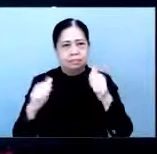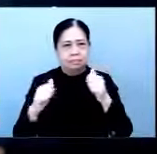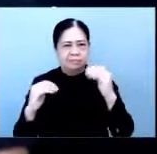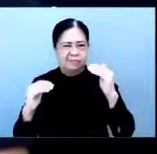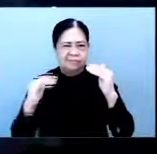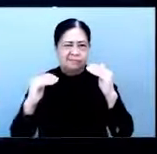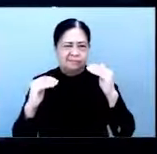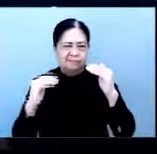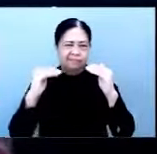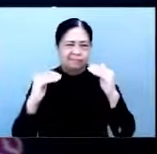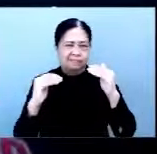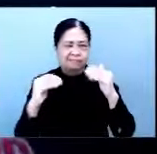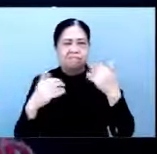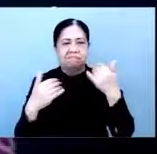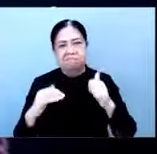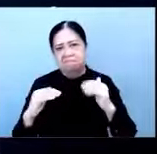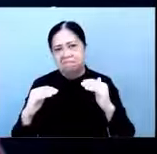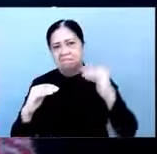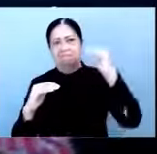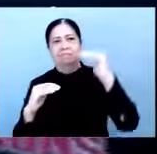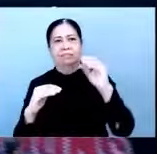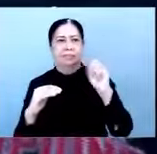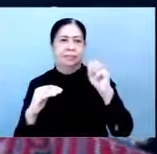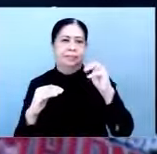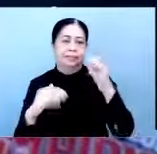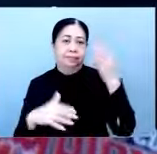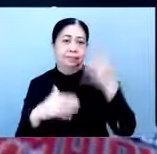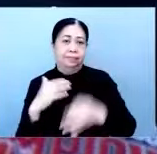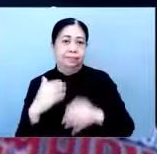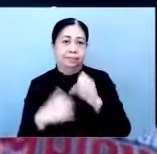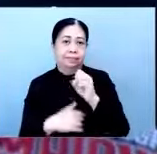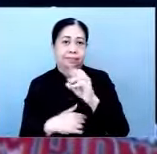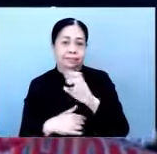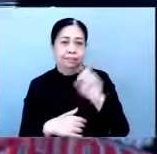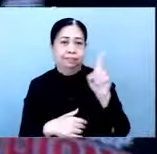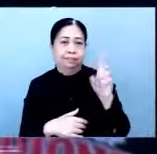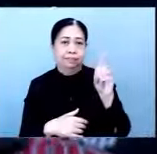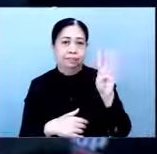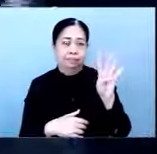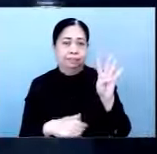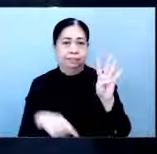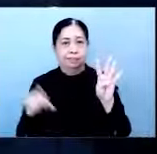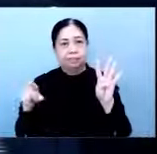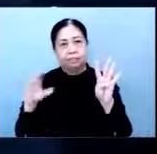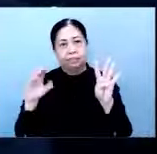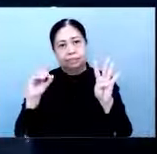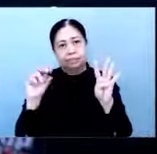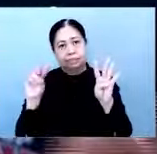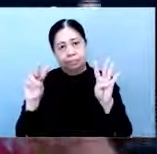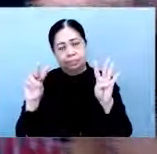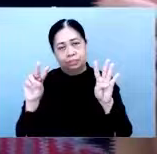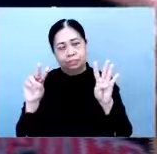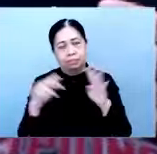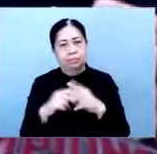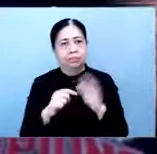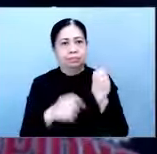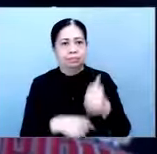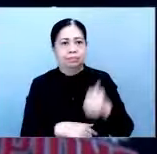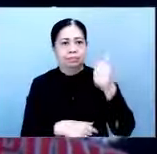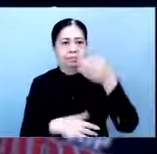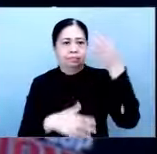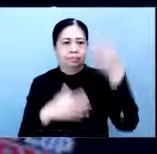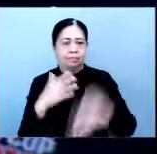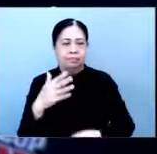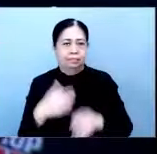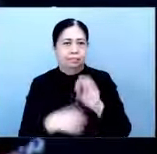na Magnolia pero nanaig pa rin ang mga Beermen. Ang final score, 104 versus 102. Itinanghal na finals